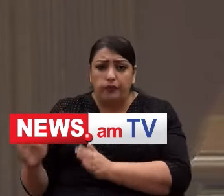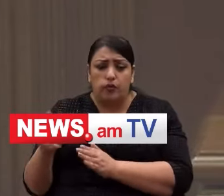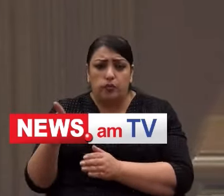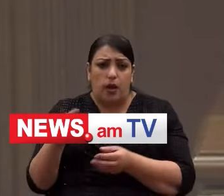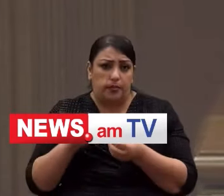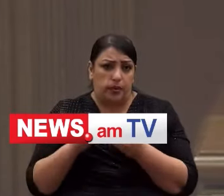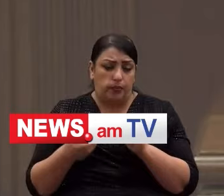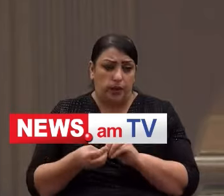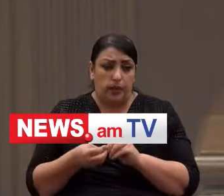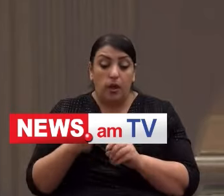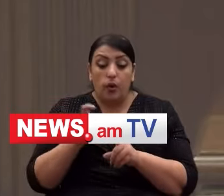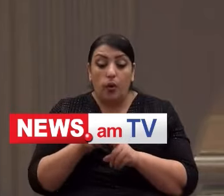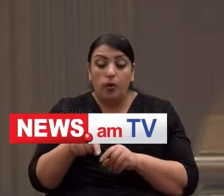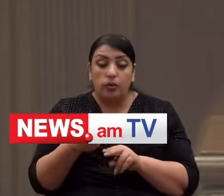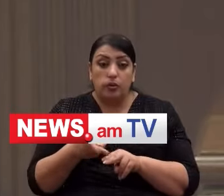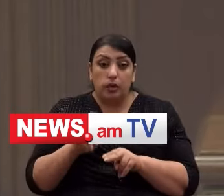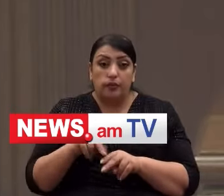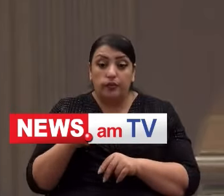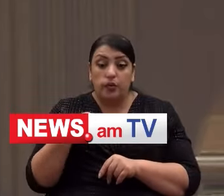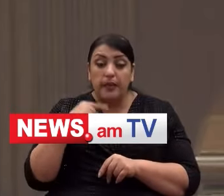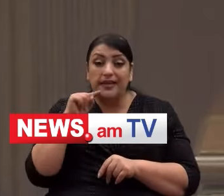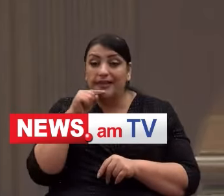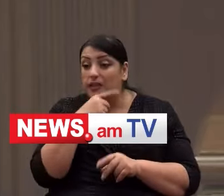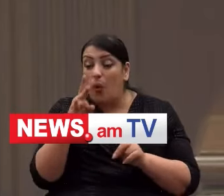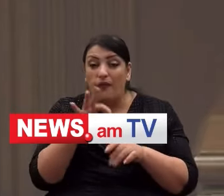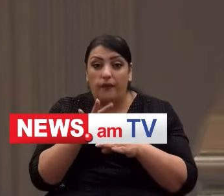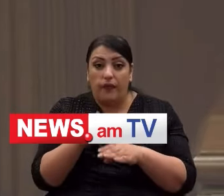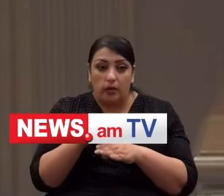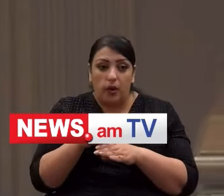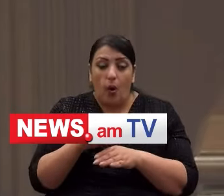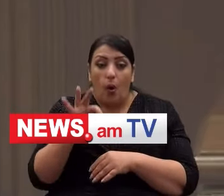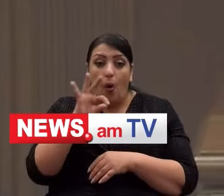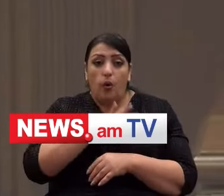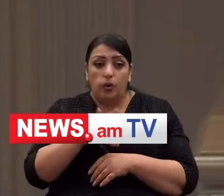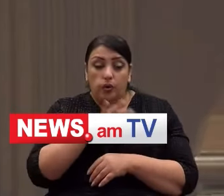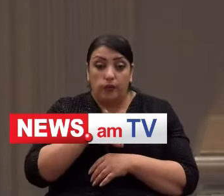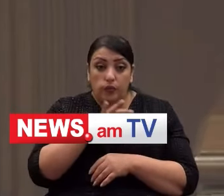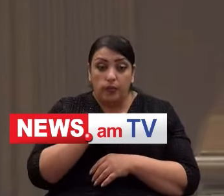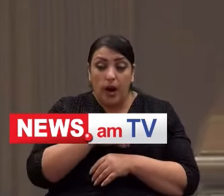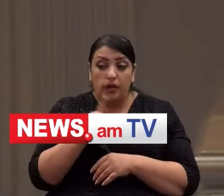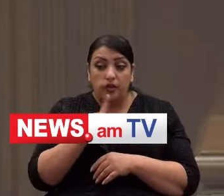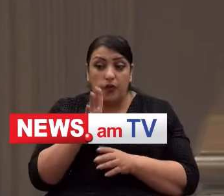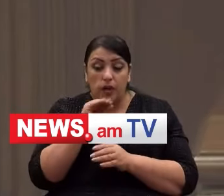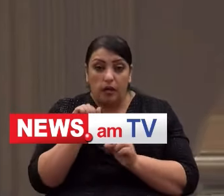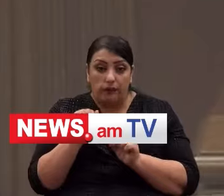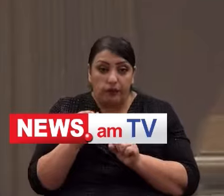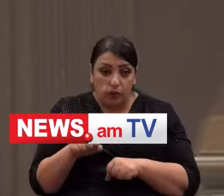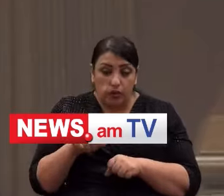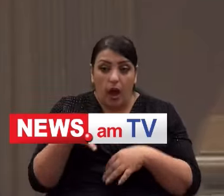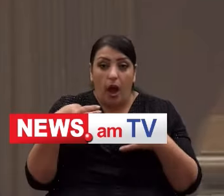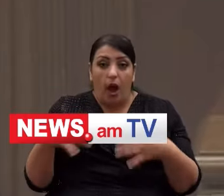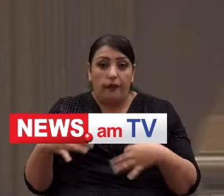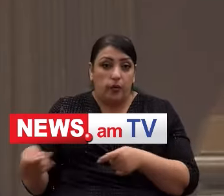Խոսքը վերաբերում է այն բանին, որ մեր տնտեսվարողները, օգտվելով ստեղծված հնարավորություններից, մեքենայի էին բերում